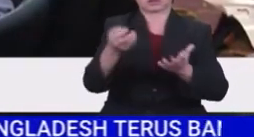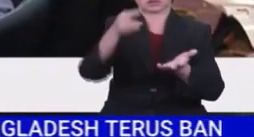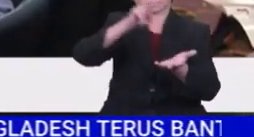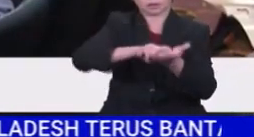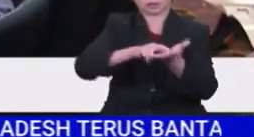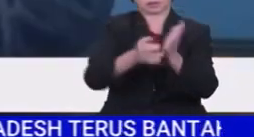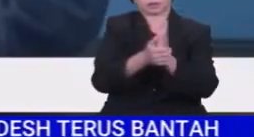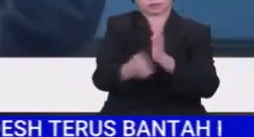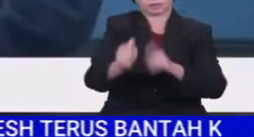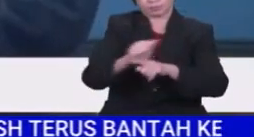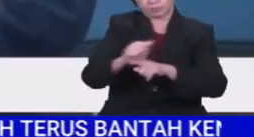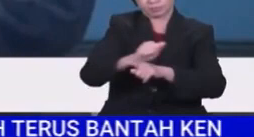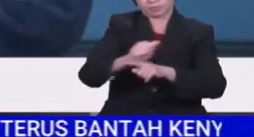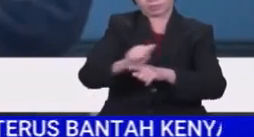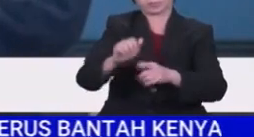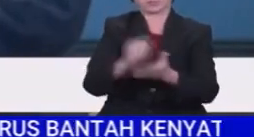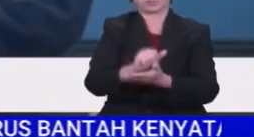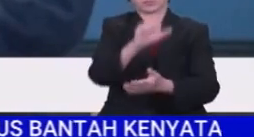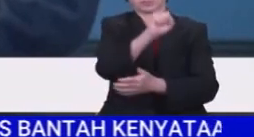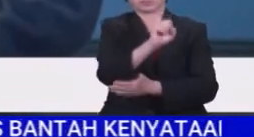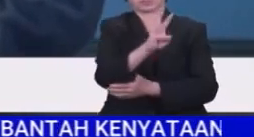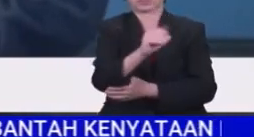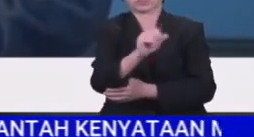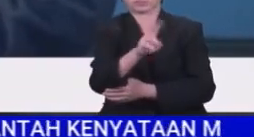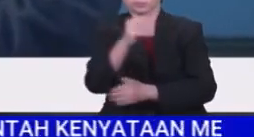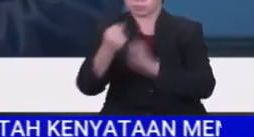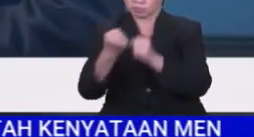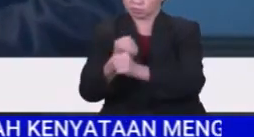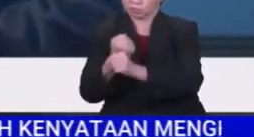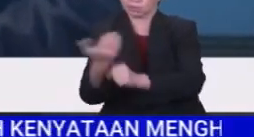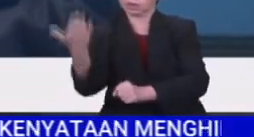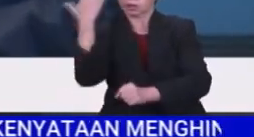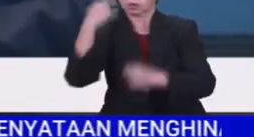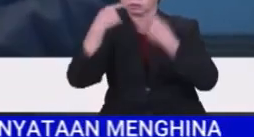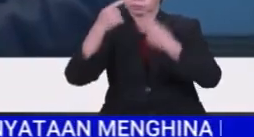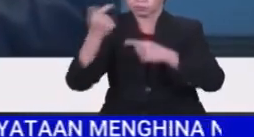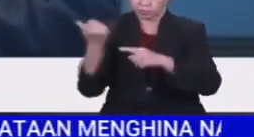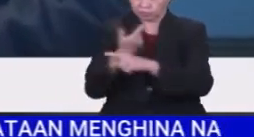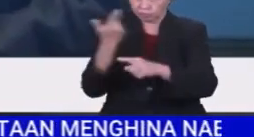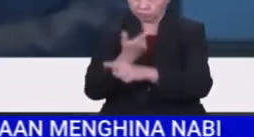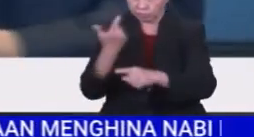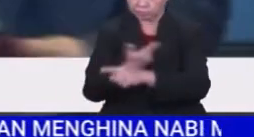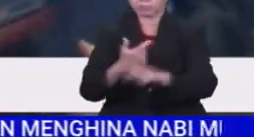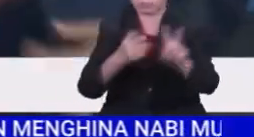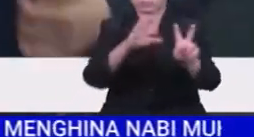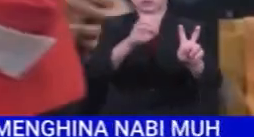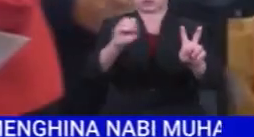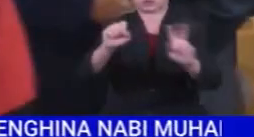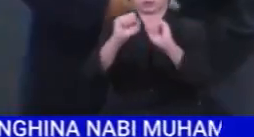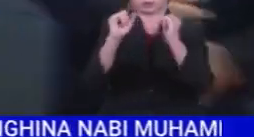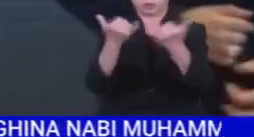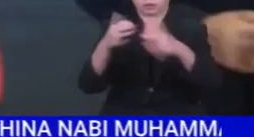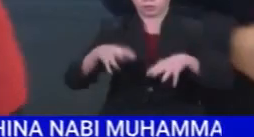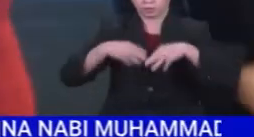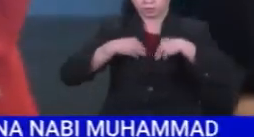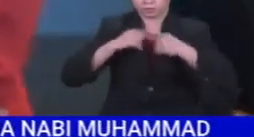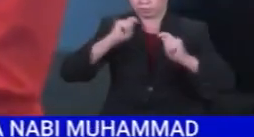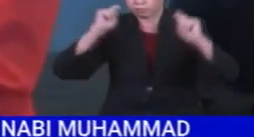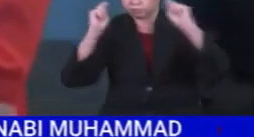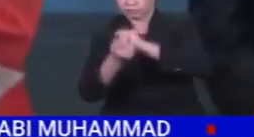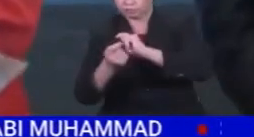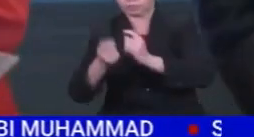pencapaian tertinggi miris kelas 1A capek pada tahun lepas bocah melatih 200 Serikat untuk menerima